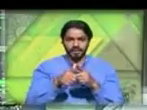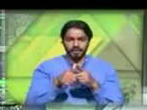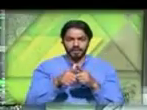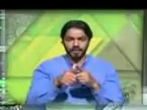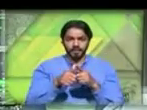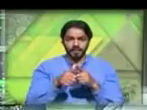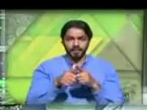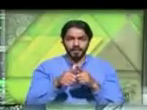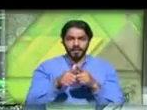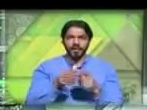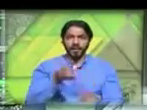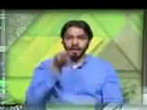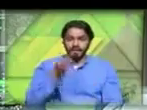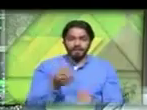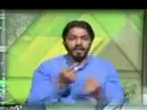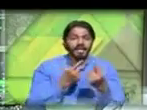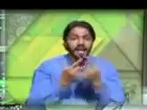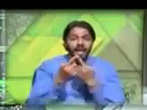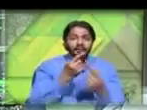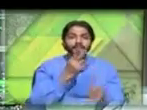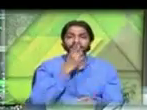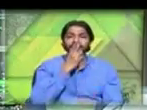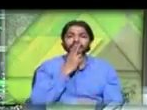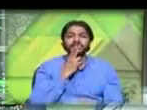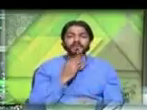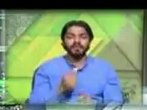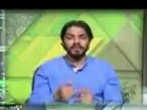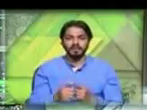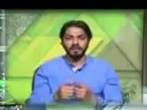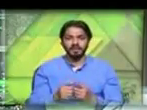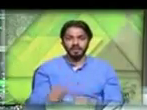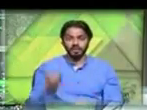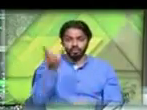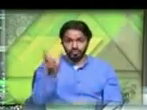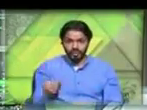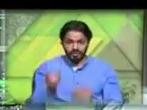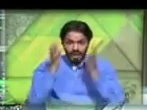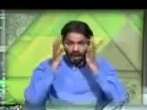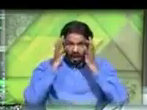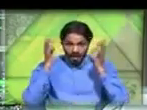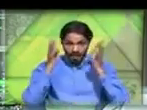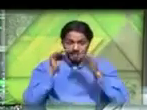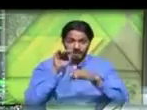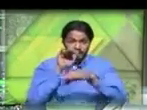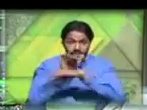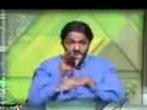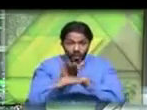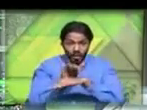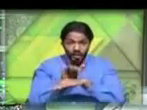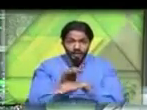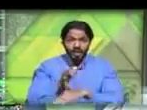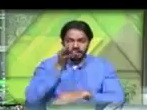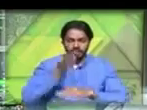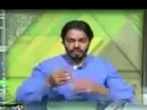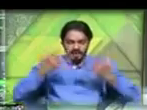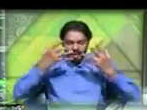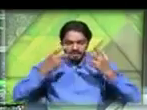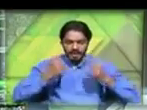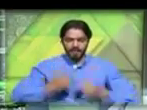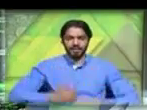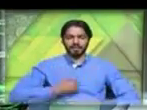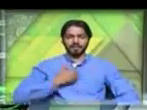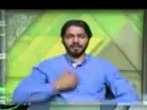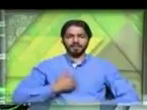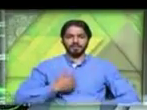شديد جدا لأن الموضوع طويل. على راحتك. الداعي المتجرد نعم. يحاسب نفسه ألف مرة قبل